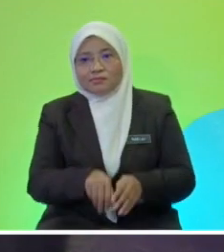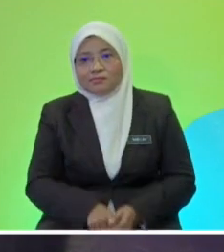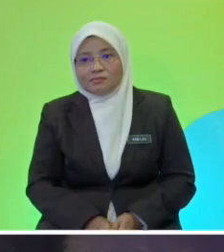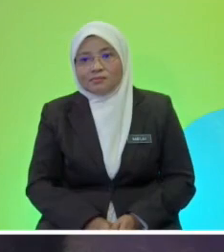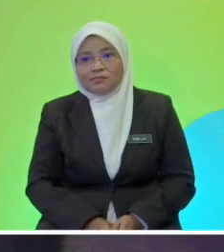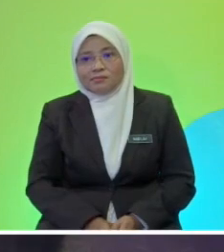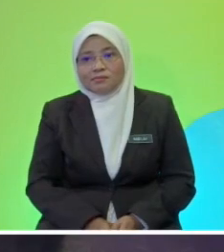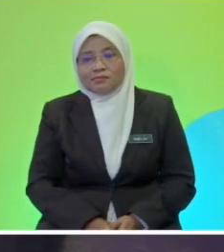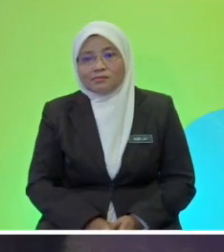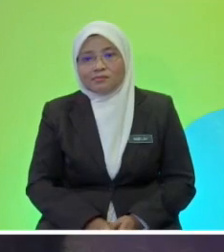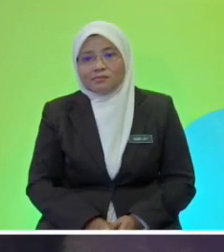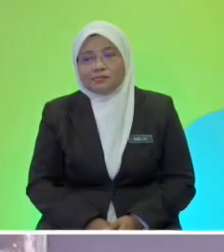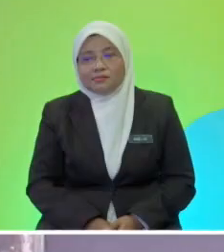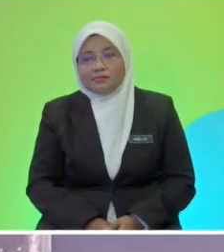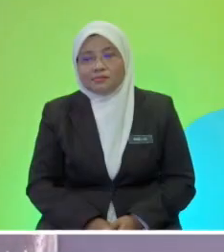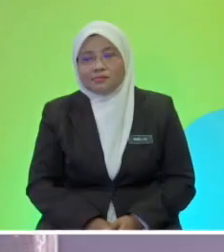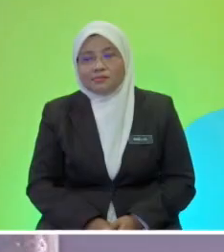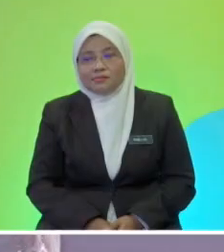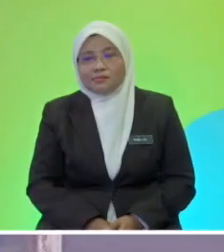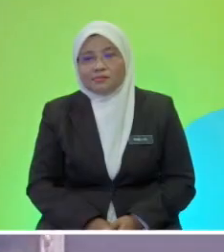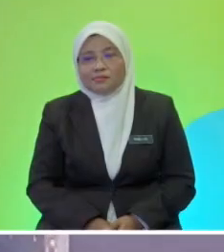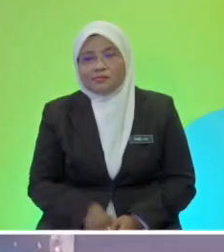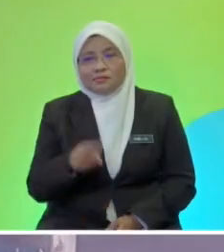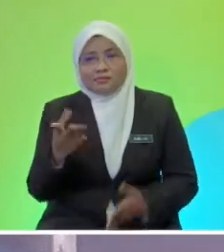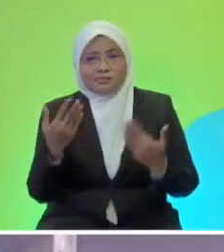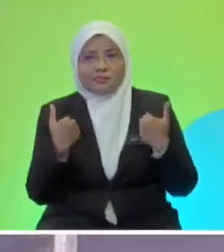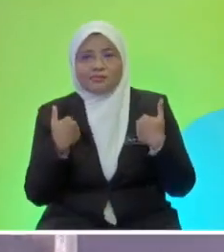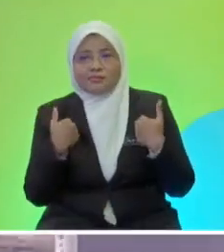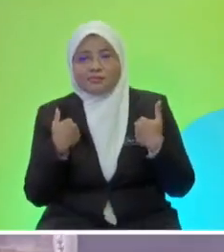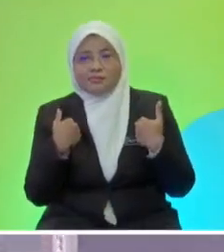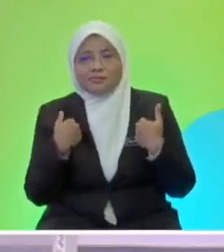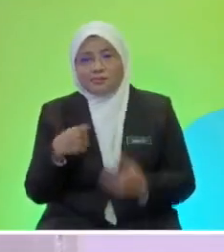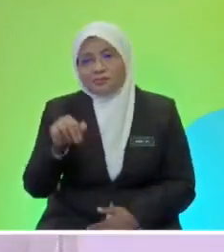pada struktur tadi oke Dan dia mempunyai